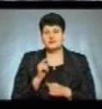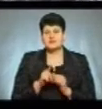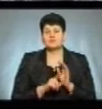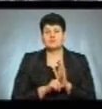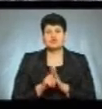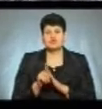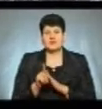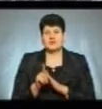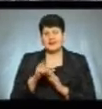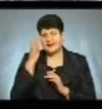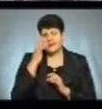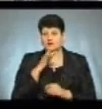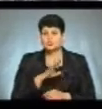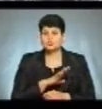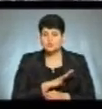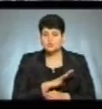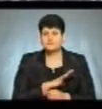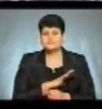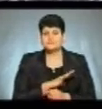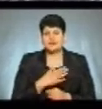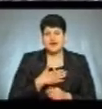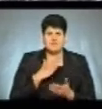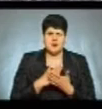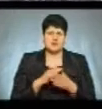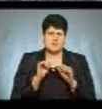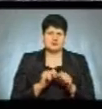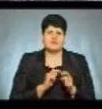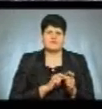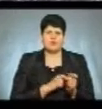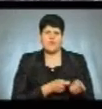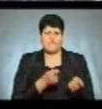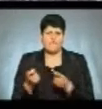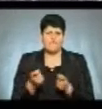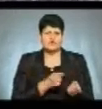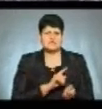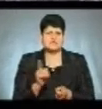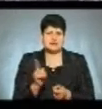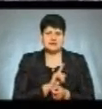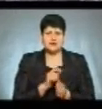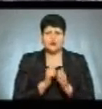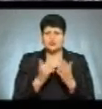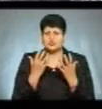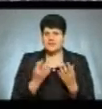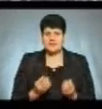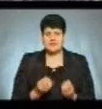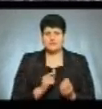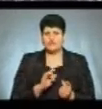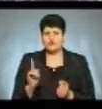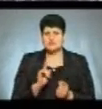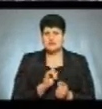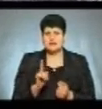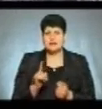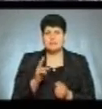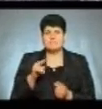почали, таке літо було, я мала змогу його возити, практично майже кожен день возила його